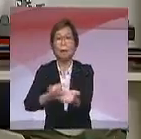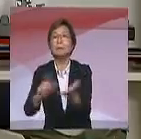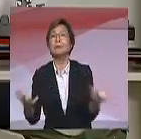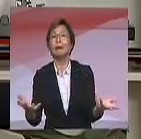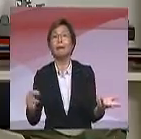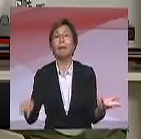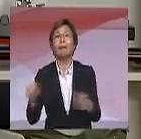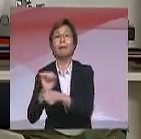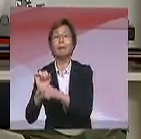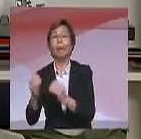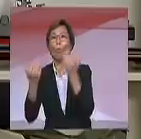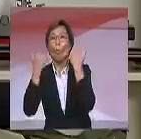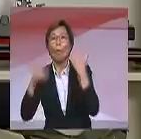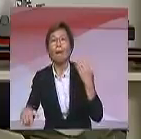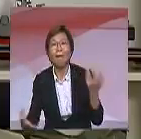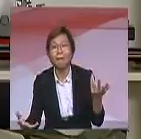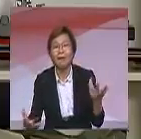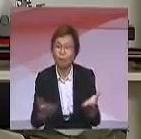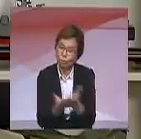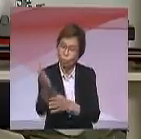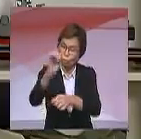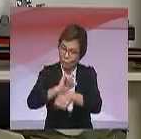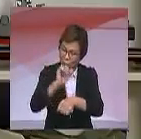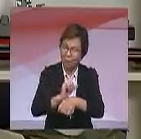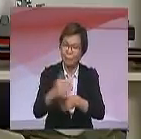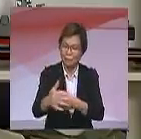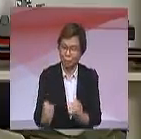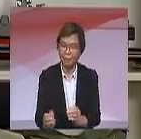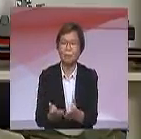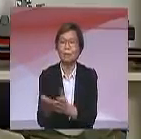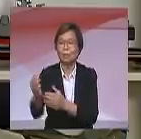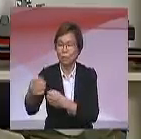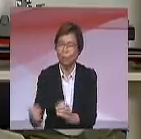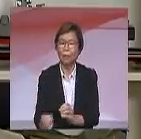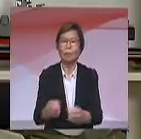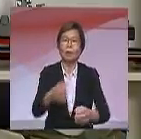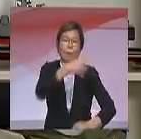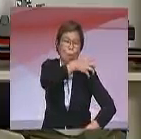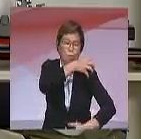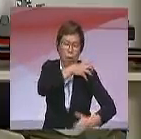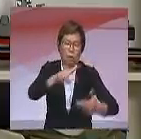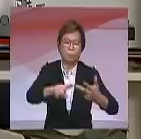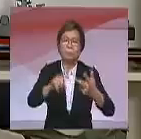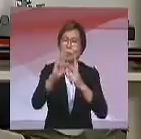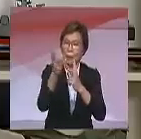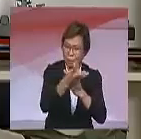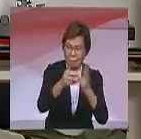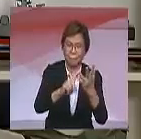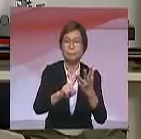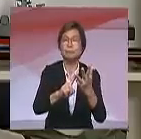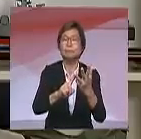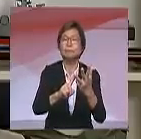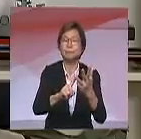mesti kita terus bekerja di pejabat. Begitu juga dengan pengurusan, penguatkuasaan, kebajikan,